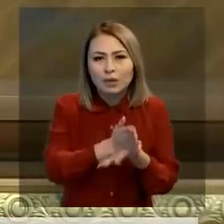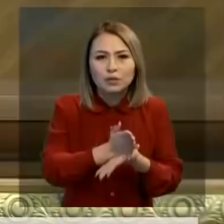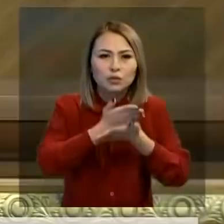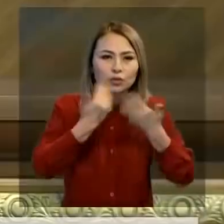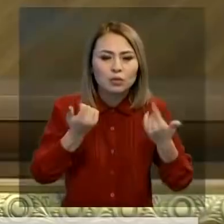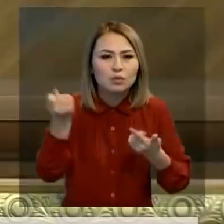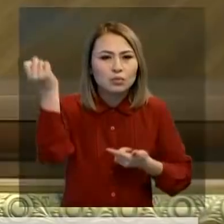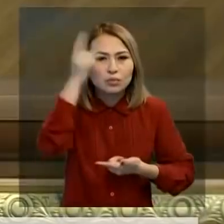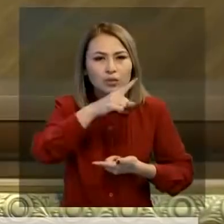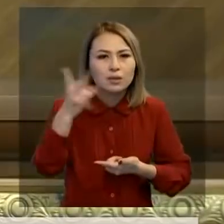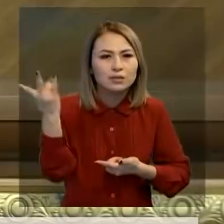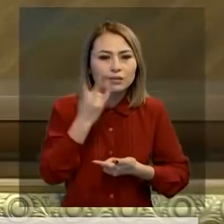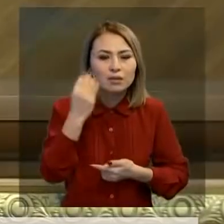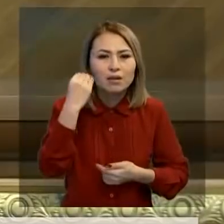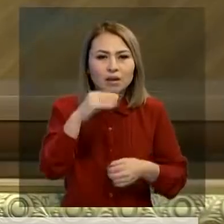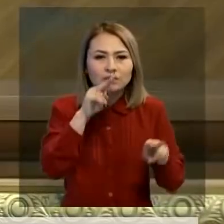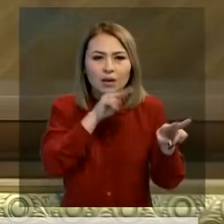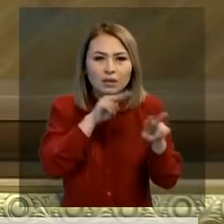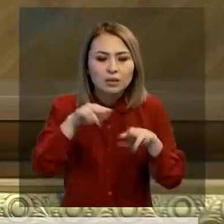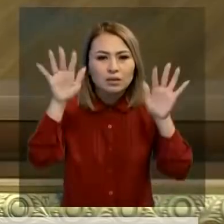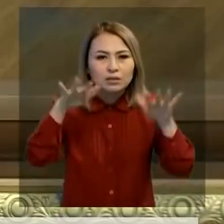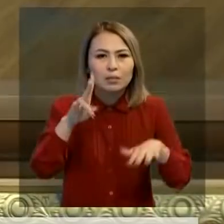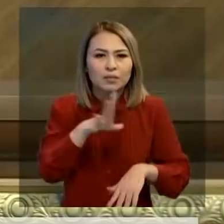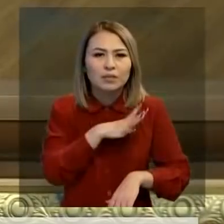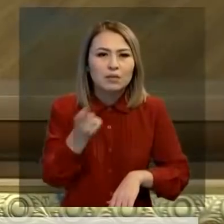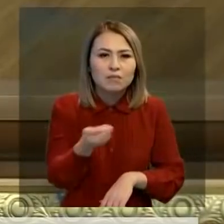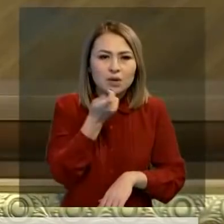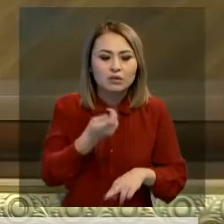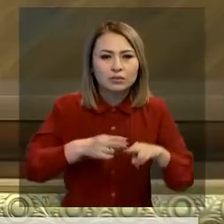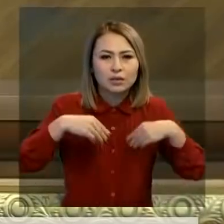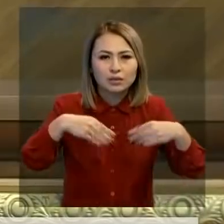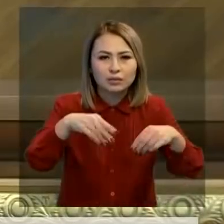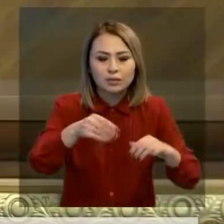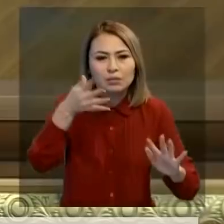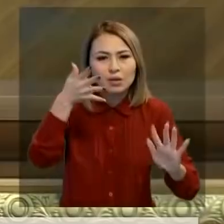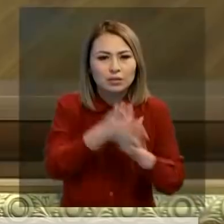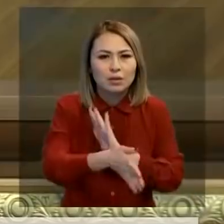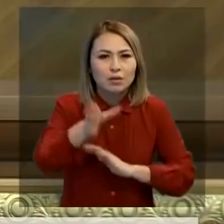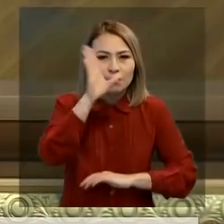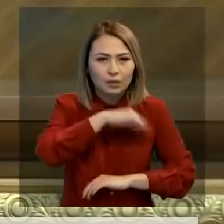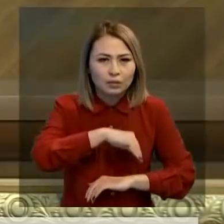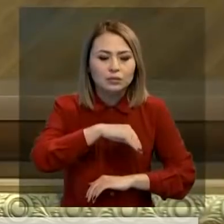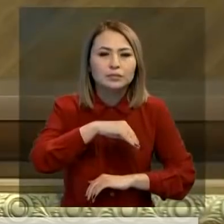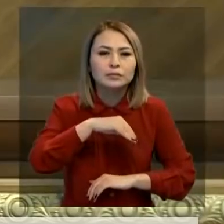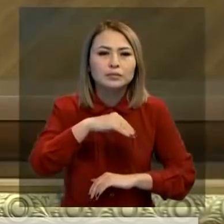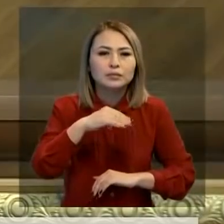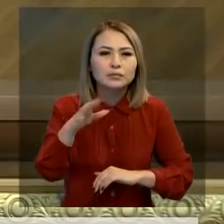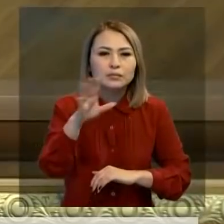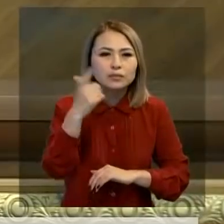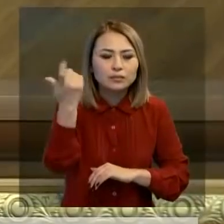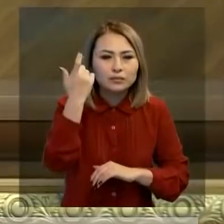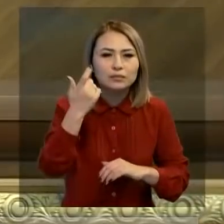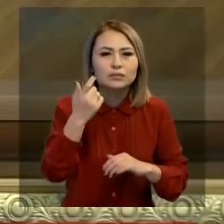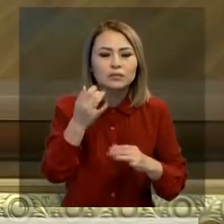бір пысықтап шығу керек. Кей өңірлерде жауын-шашын аз түсіп, егістің шығымына кері әсер етуі мүмкін. Фермерлік